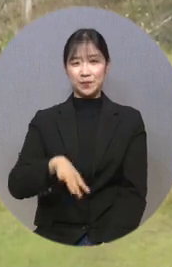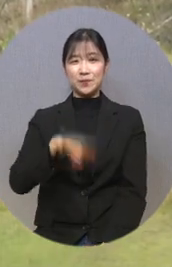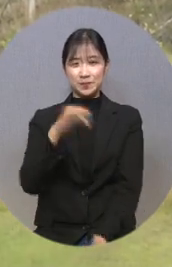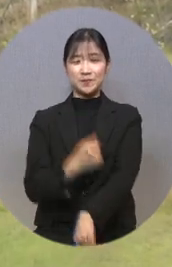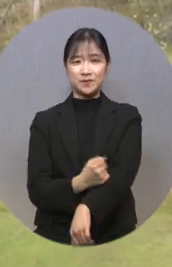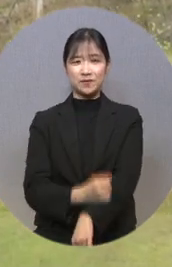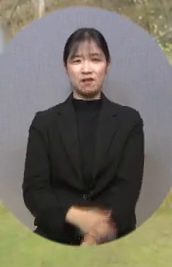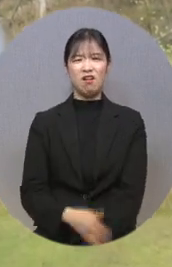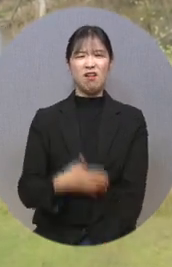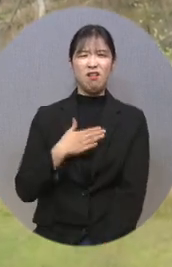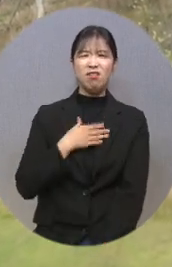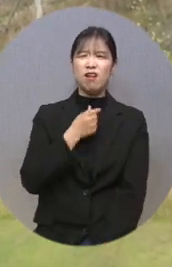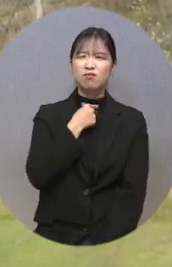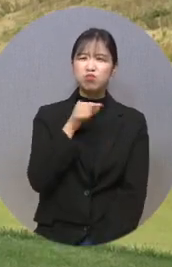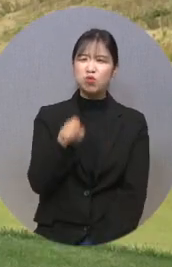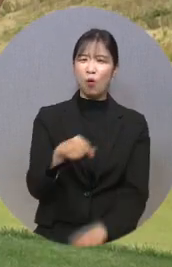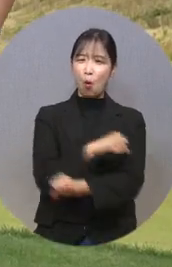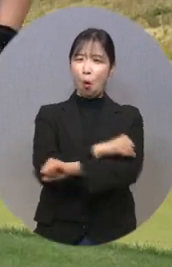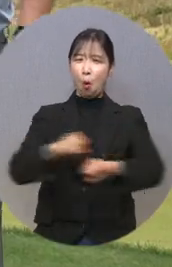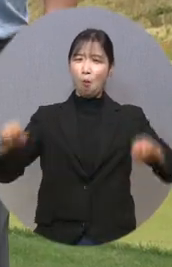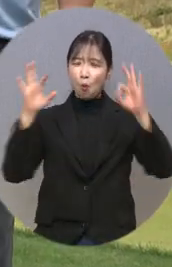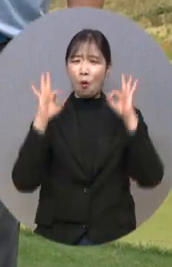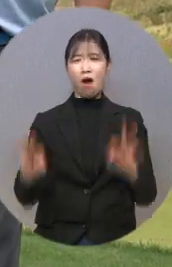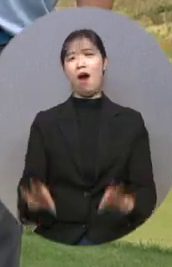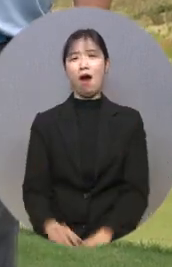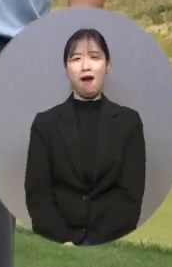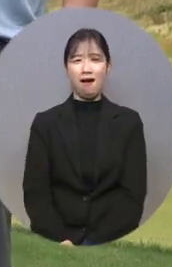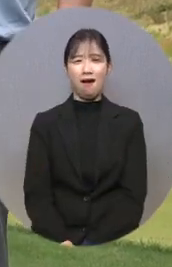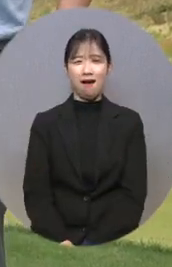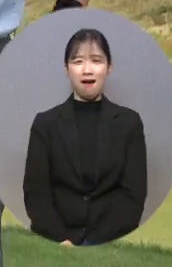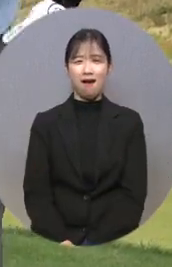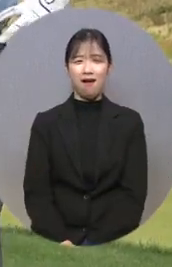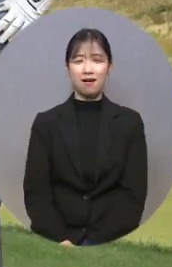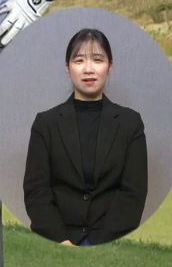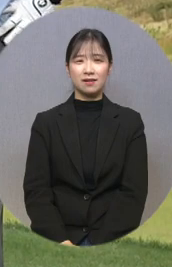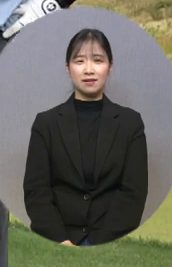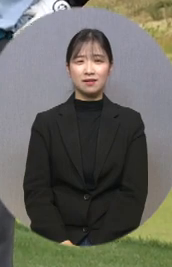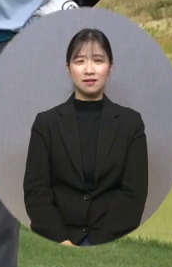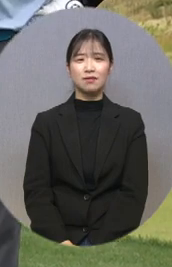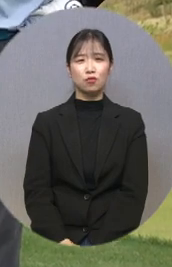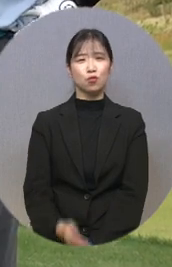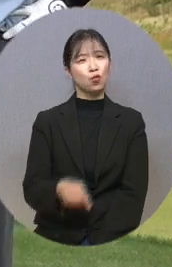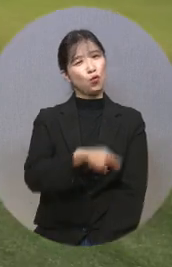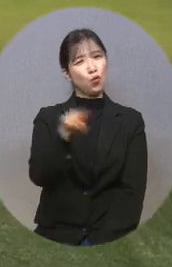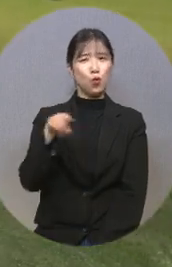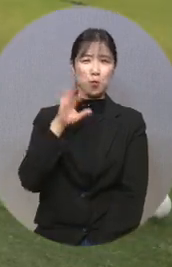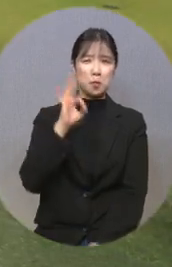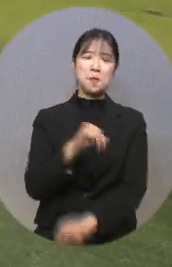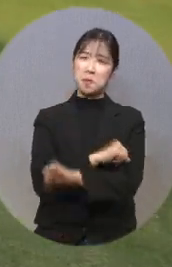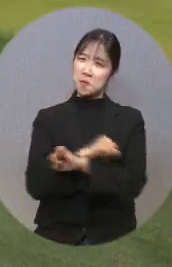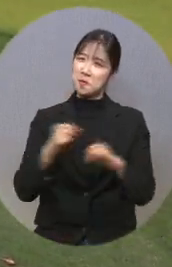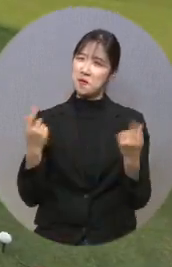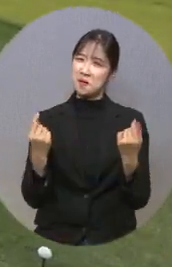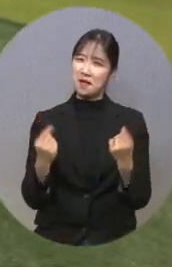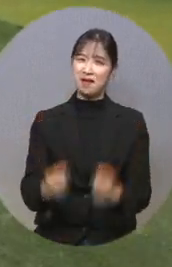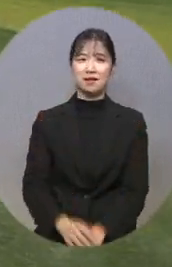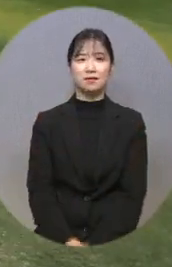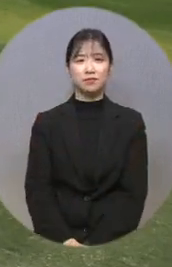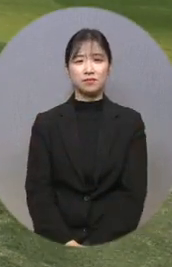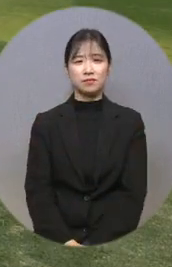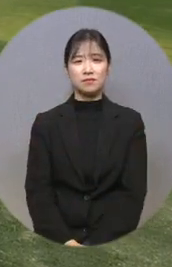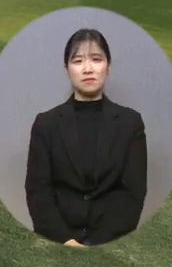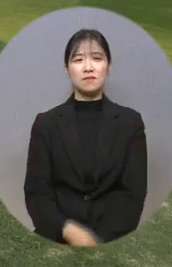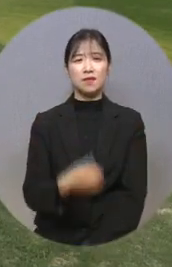싶은데. 왜냐면 넓어 보여. 아까 내가 얘기했잖아. 괜찮겠어? 그나마 넓어 보여서. 강지 오빠, 내가 볼을